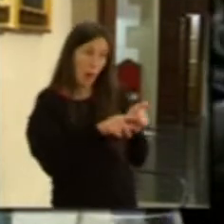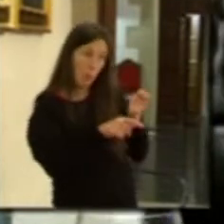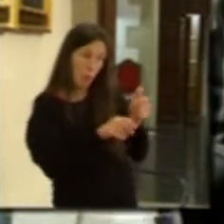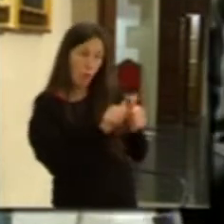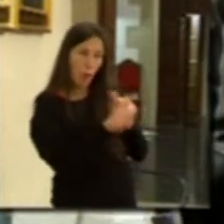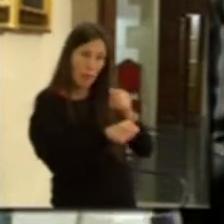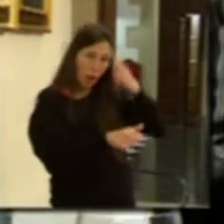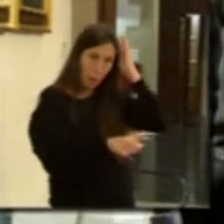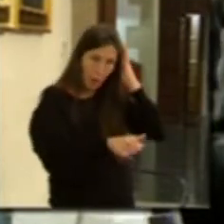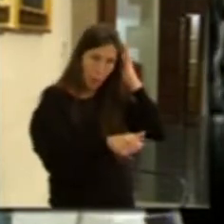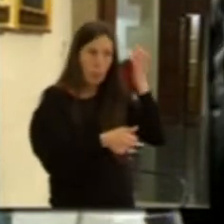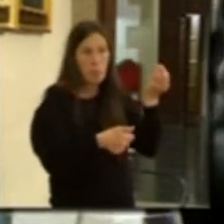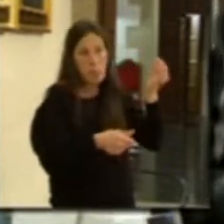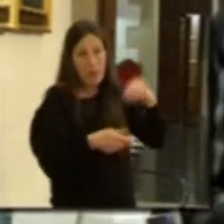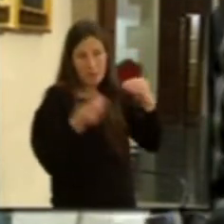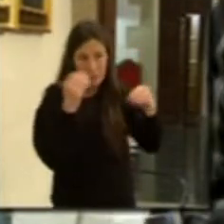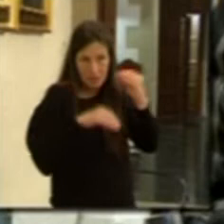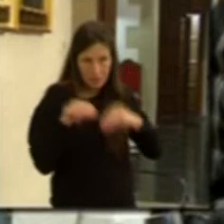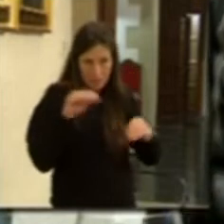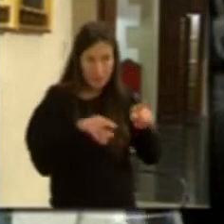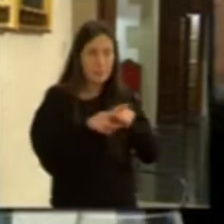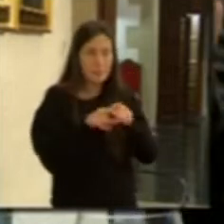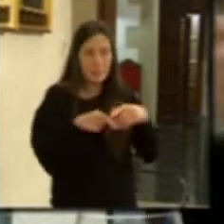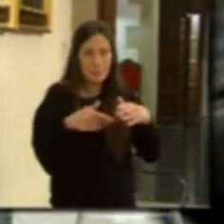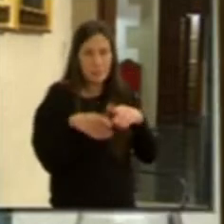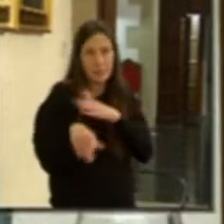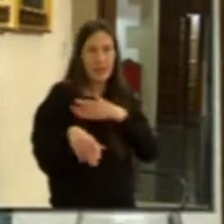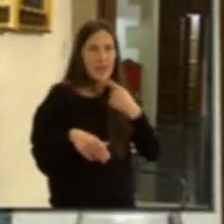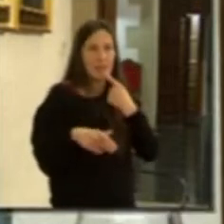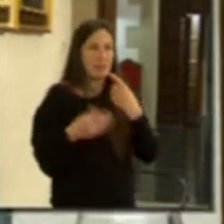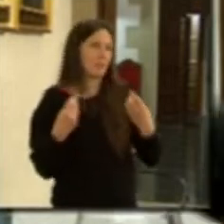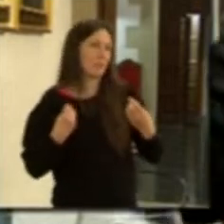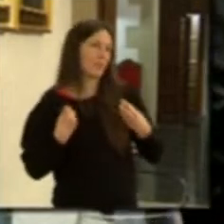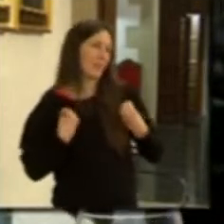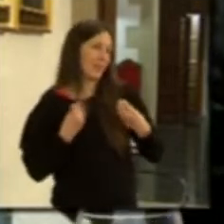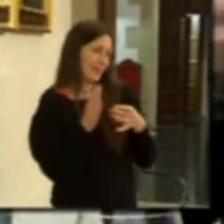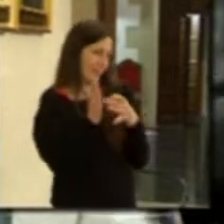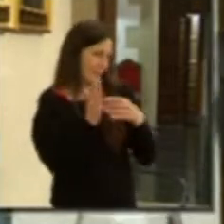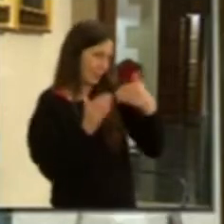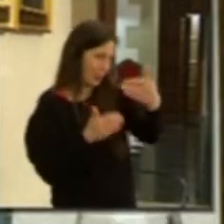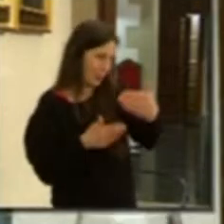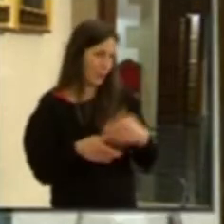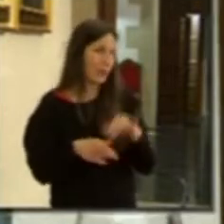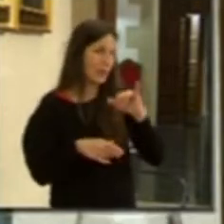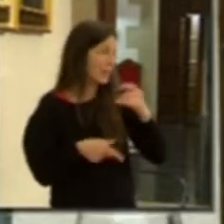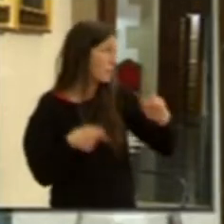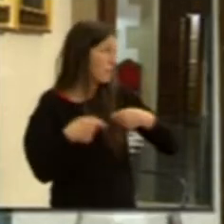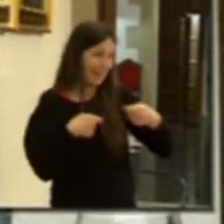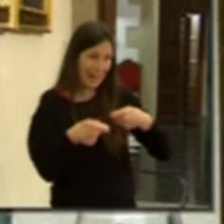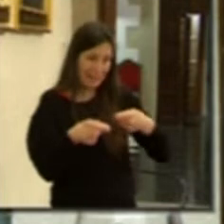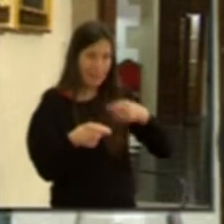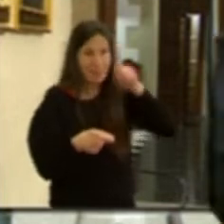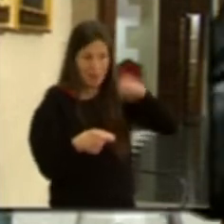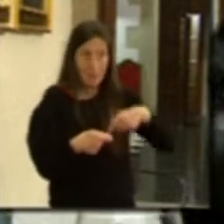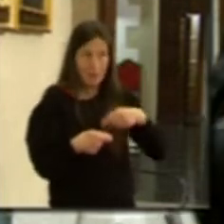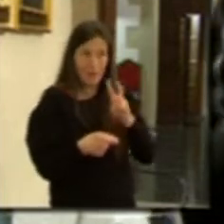anaven cap al capítol de la prosperitat. He parlat de mercats, i si parlem de mercats, ha de sortir Vic, ciutat de fires i